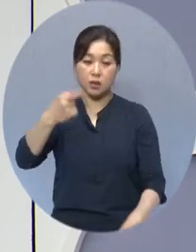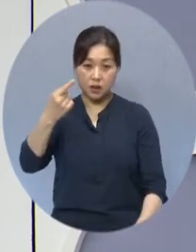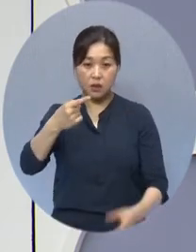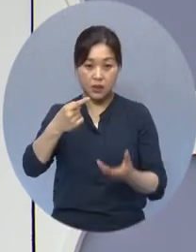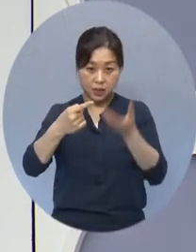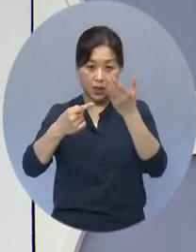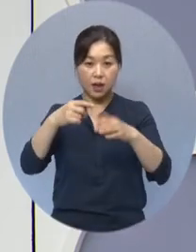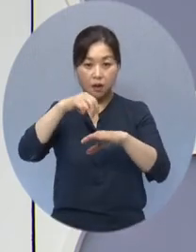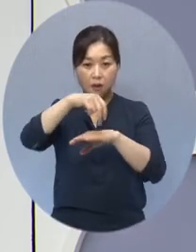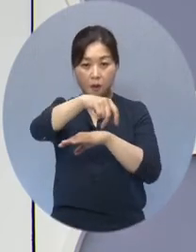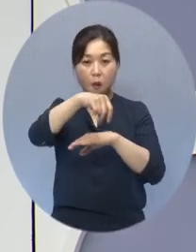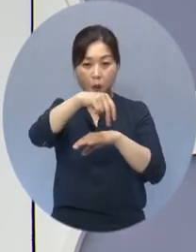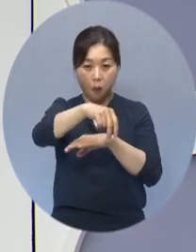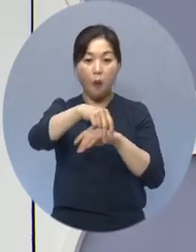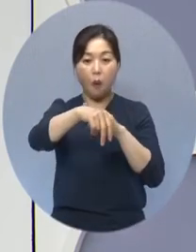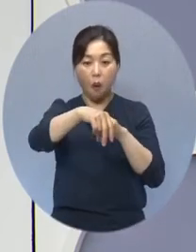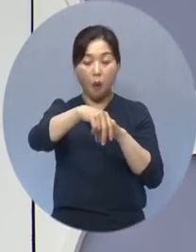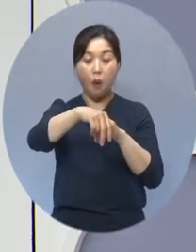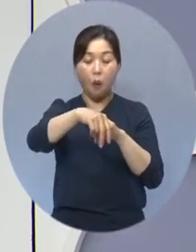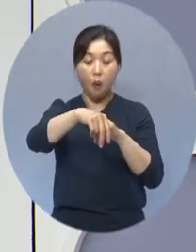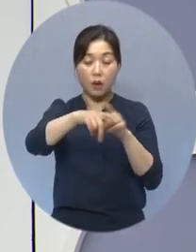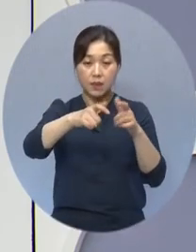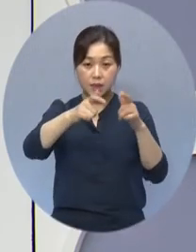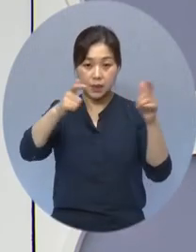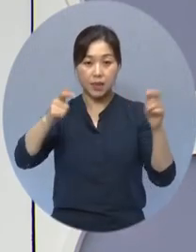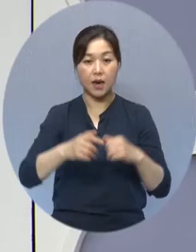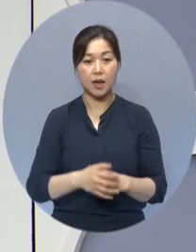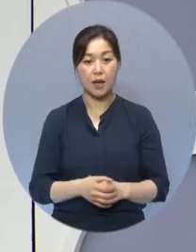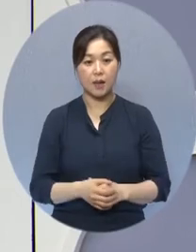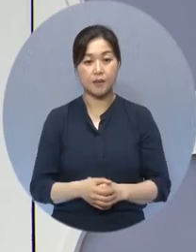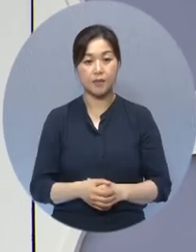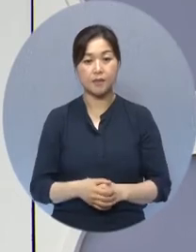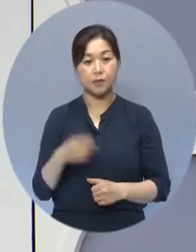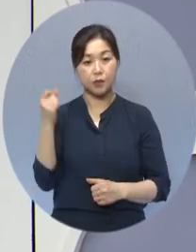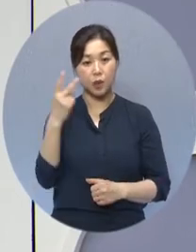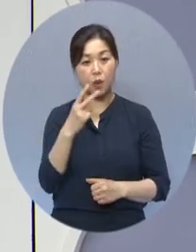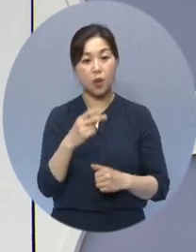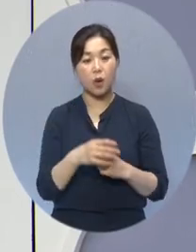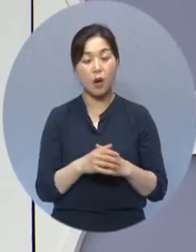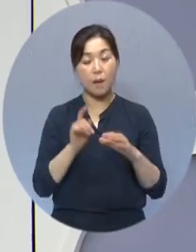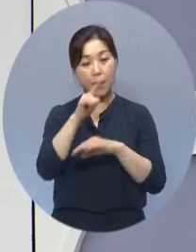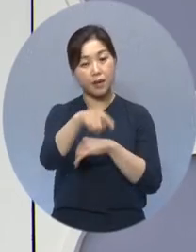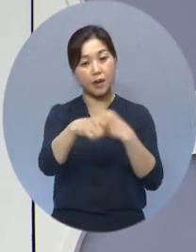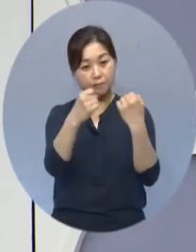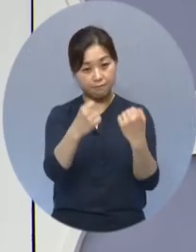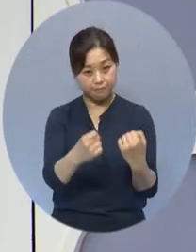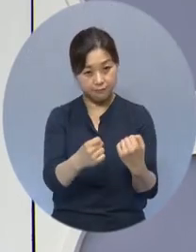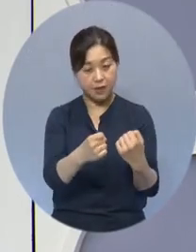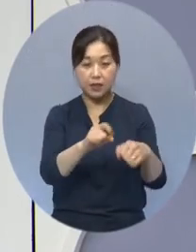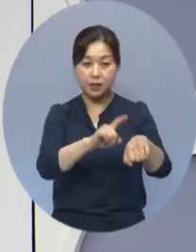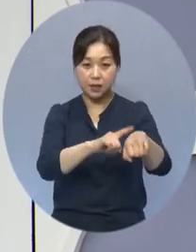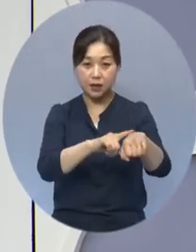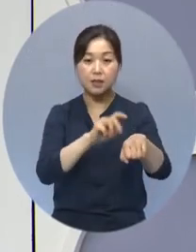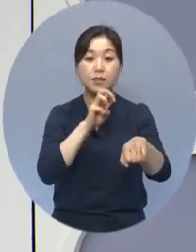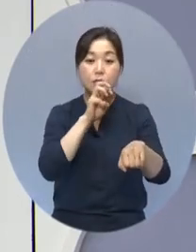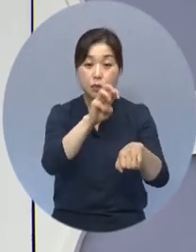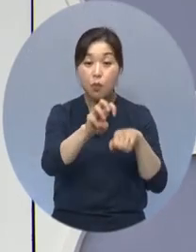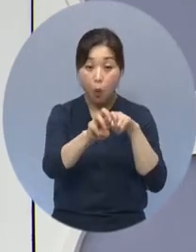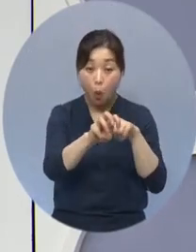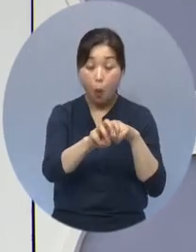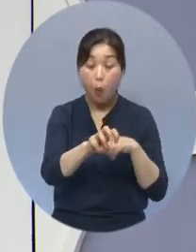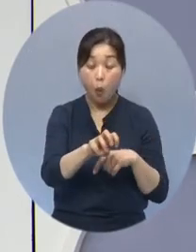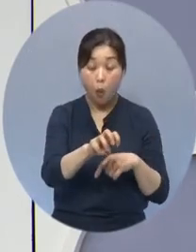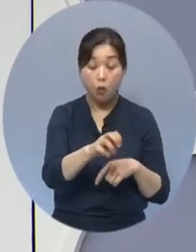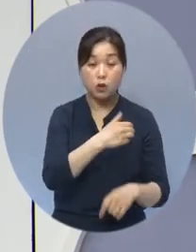숫자가 늘어나셨어요. 안 할 때보다. 그다음에 또 애출 시간이 30분 정도까지